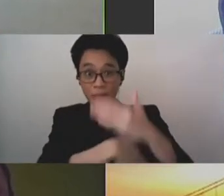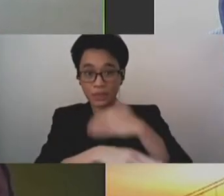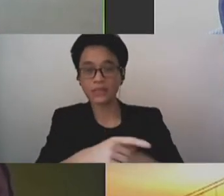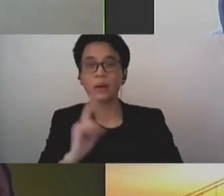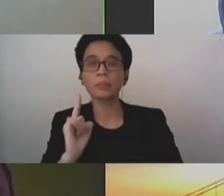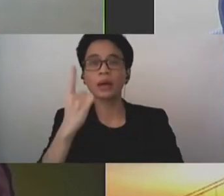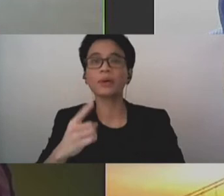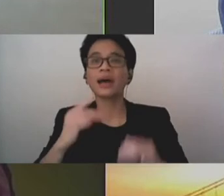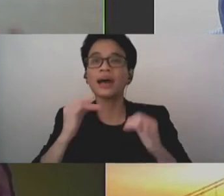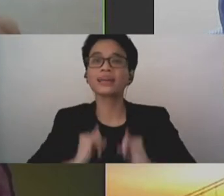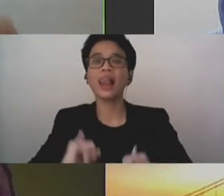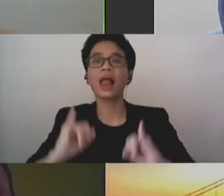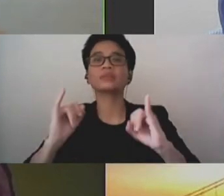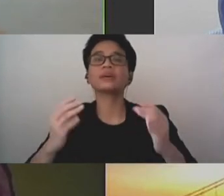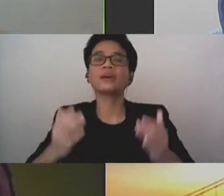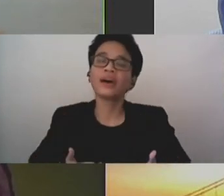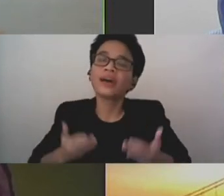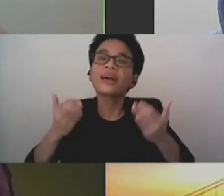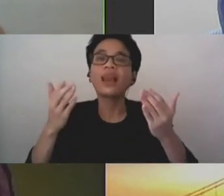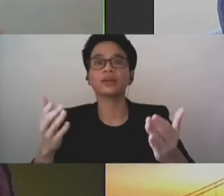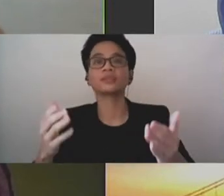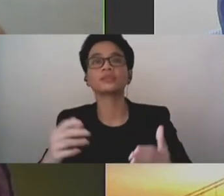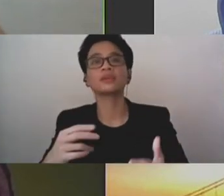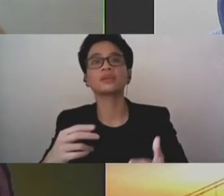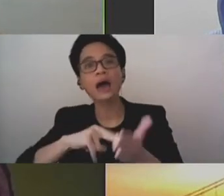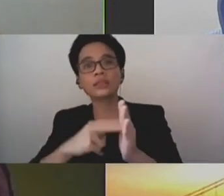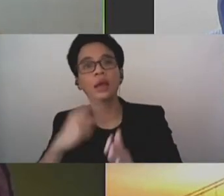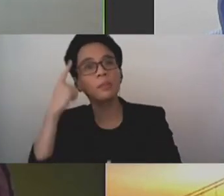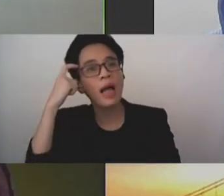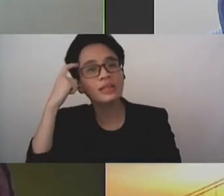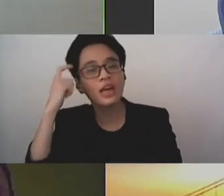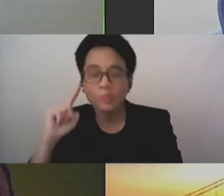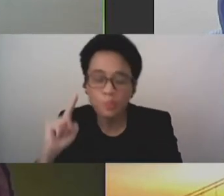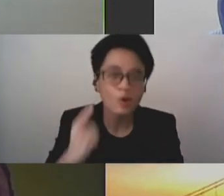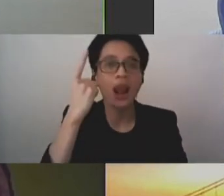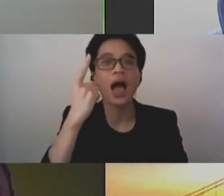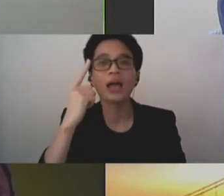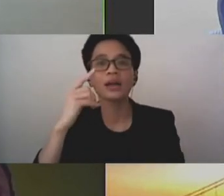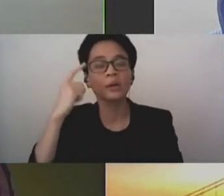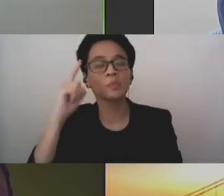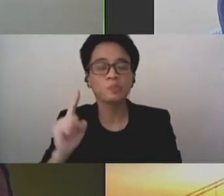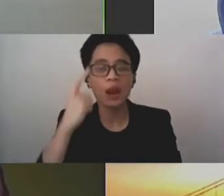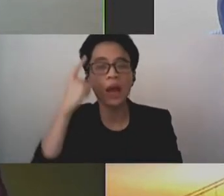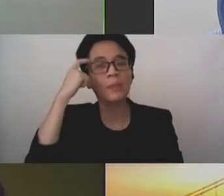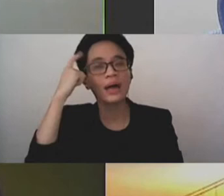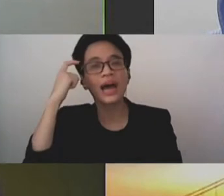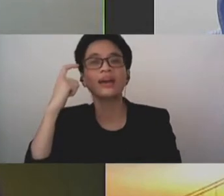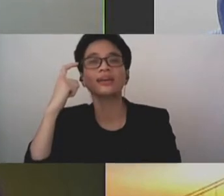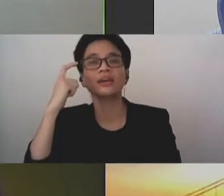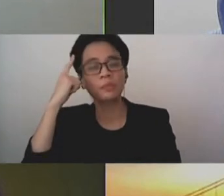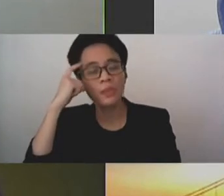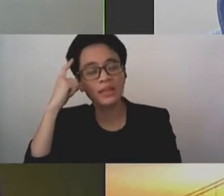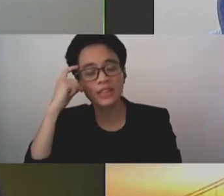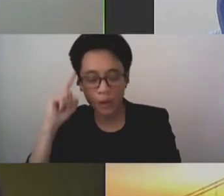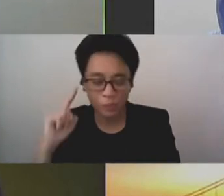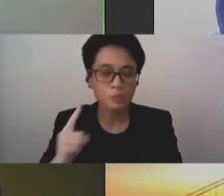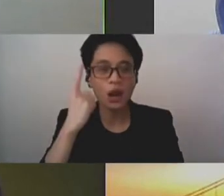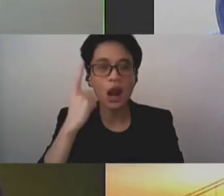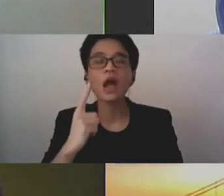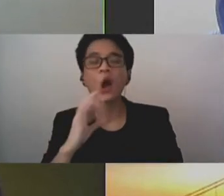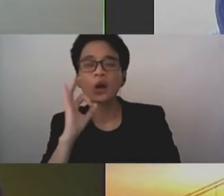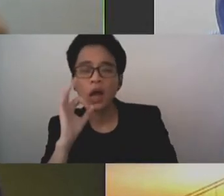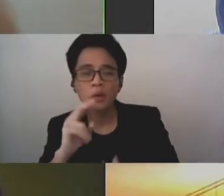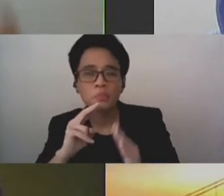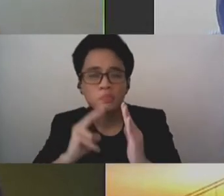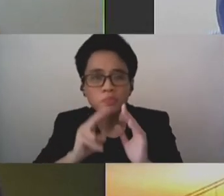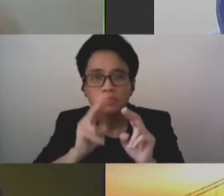belajar. Jadi kita belajar lagi dari nol, gak apa-apa. Nikmati saja bahwa kita harus belajar dari nol. Nanti kita juga akan